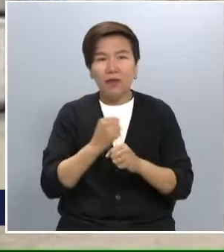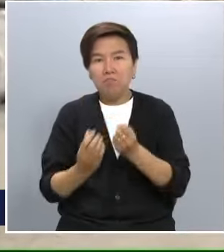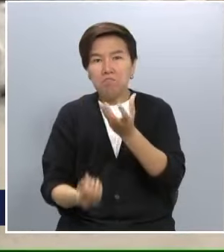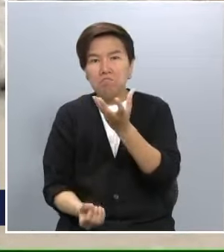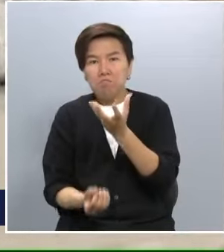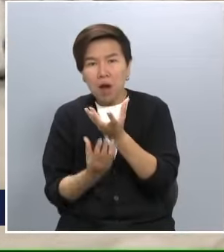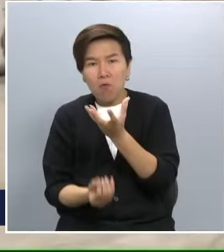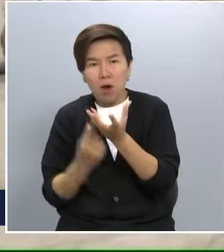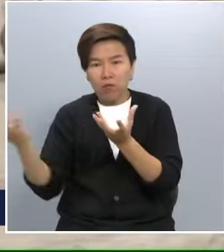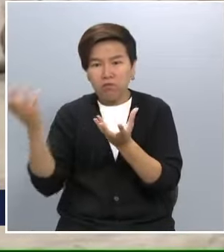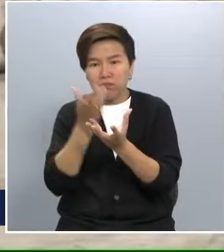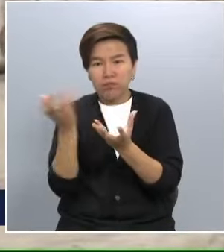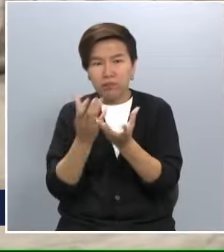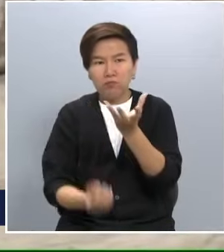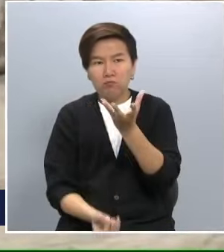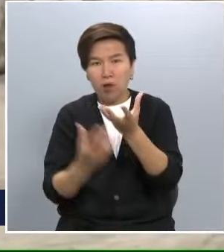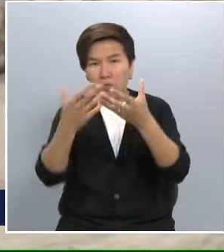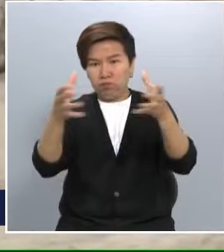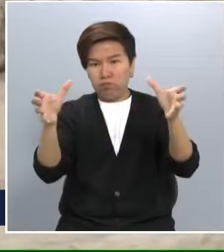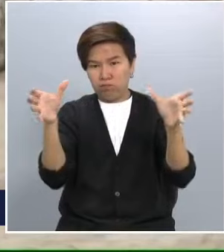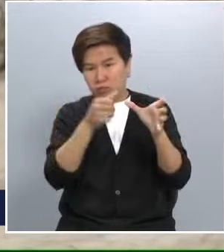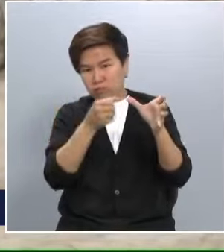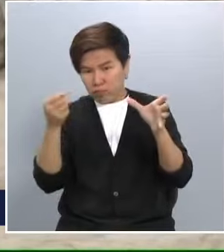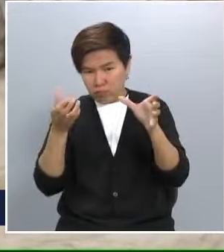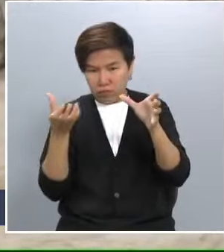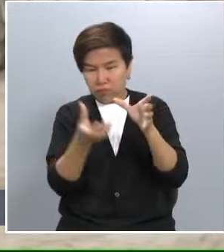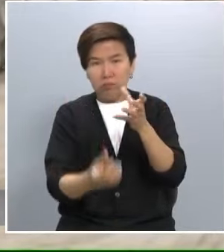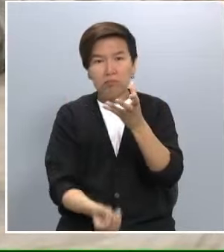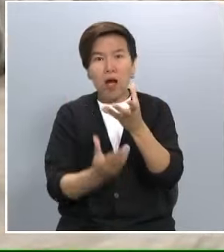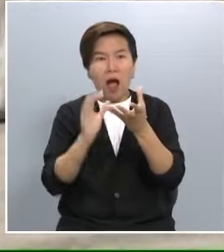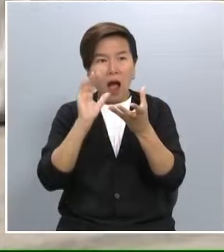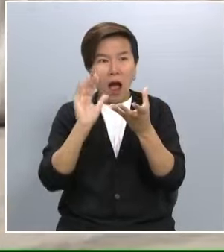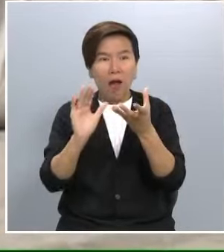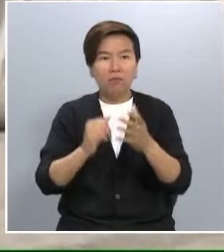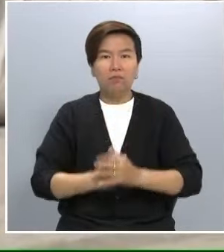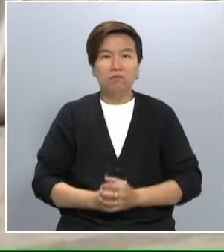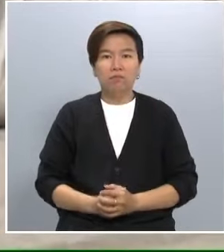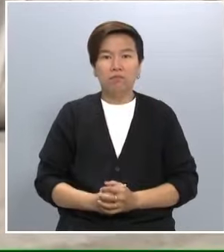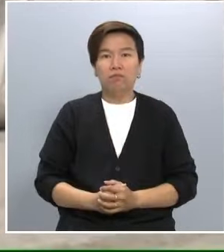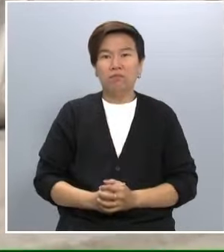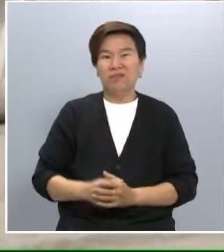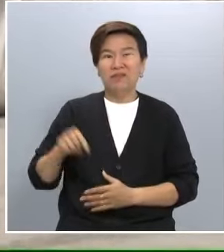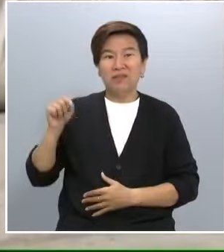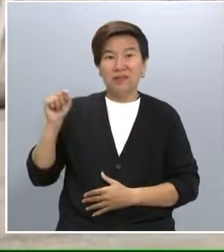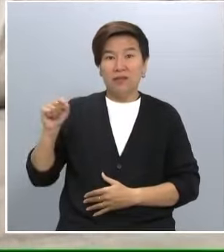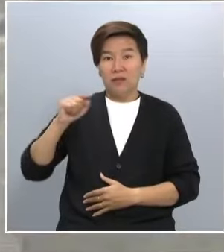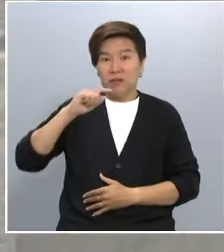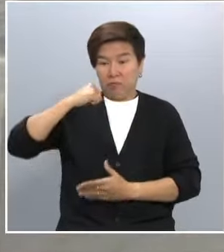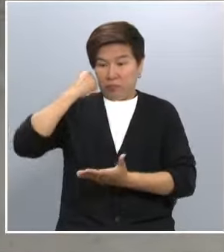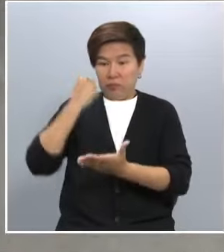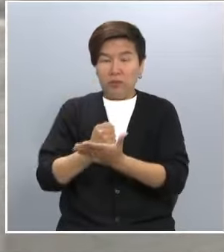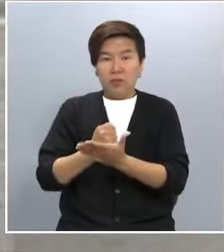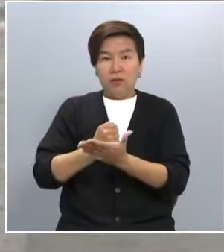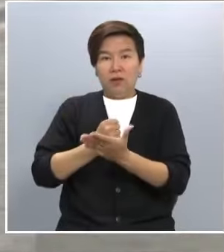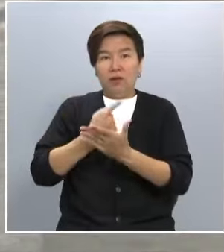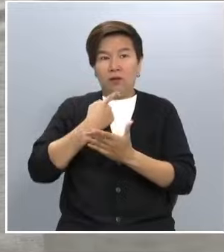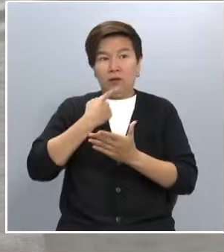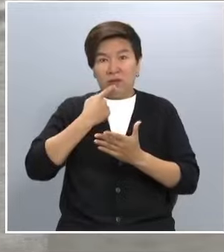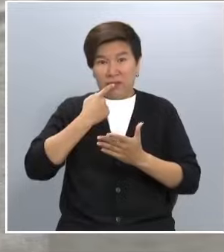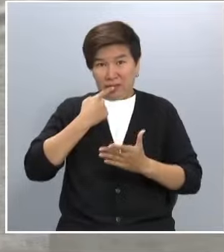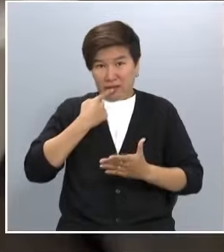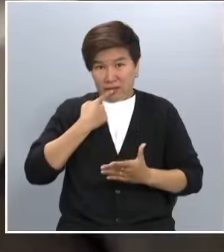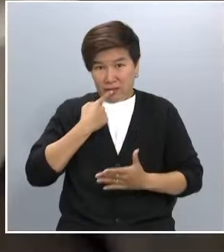ยนอกจากนี้นะครับให้ทางอุตสาหกรรมจังหวัดสมุทรสาครเนี่ยออกคำสั่งขนย้ายกากแคดเมียมทั้งหมดนะครับส่งกลับไปยังบริษัทต้นสังกั